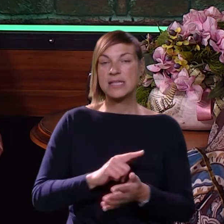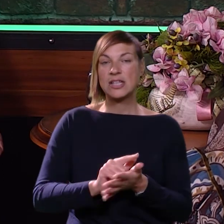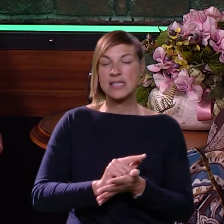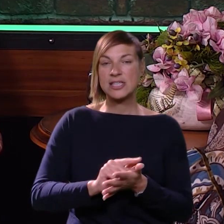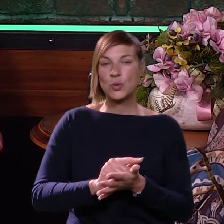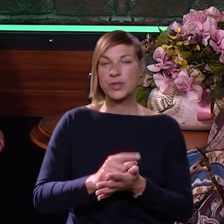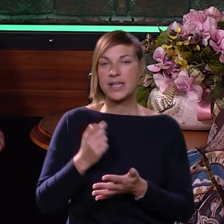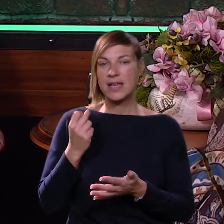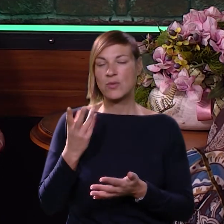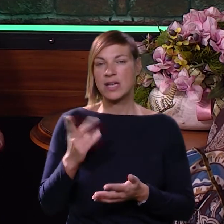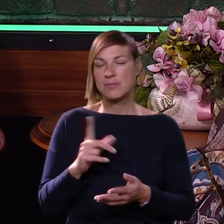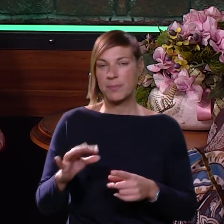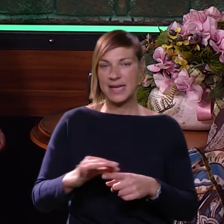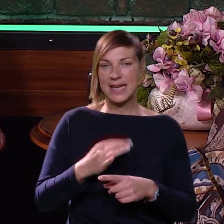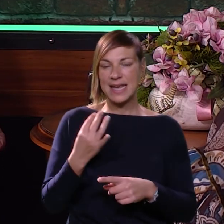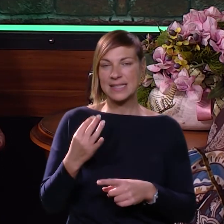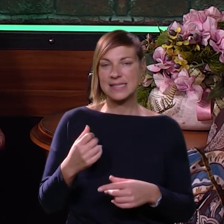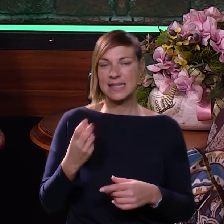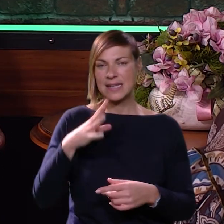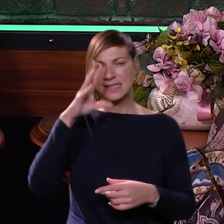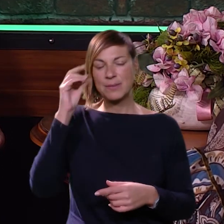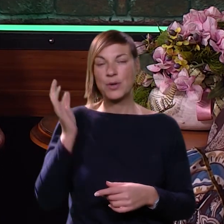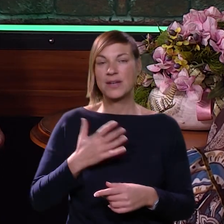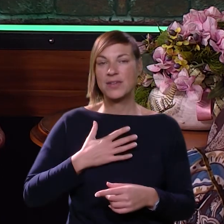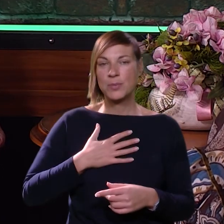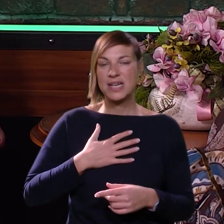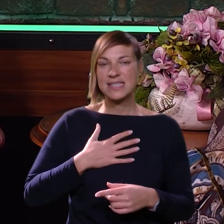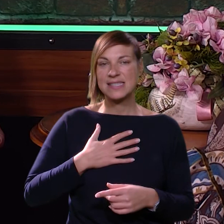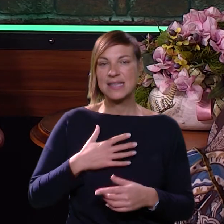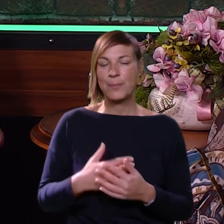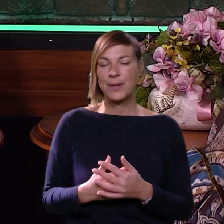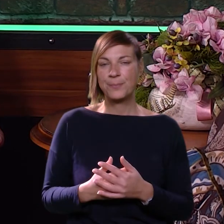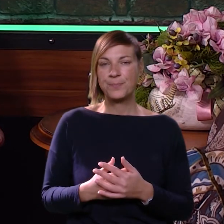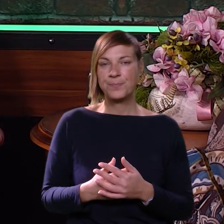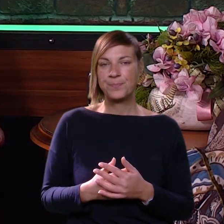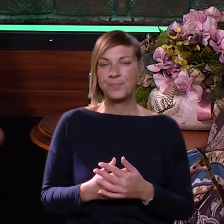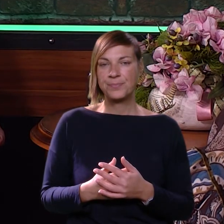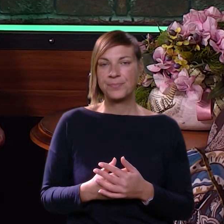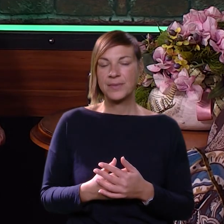dolazi u onom trenu kad smo mi nesretni, kad zaboravimo na sebe, kad...